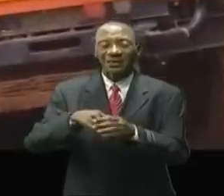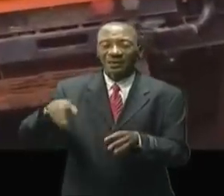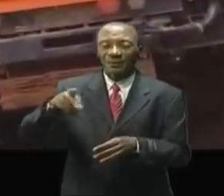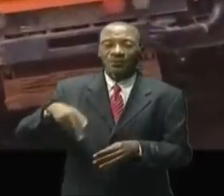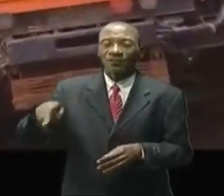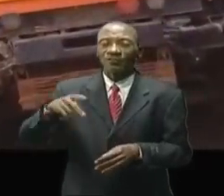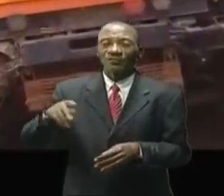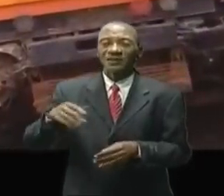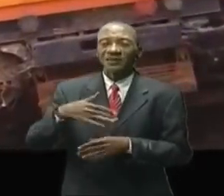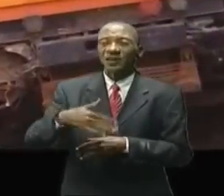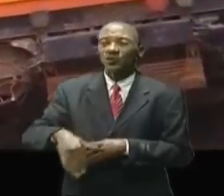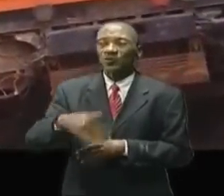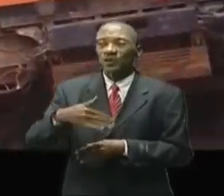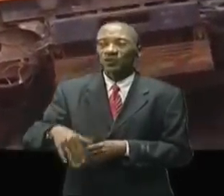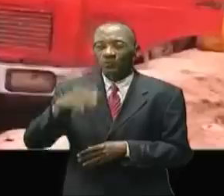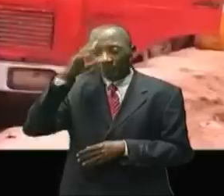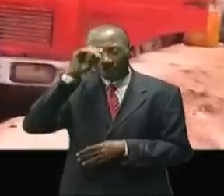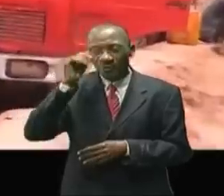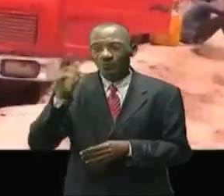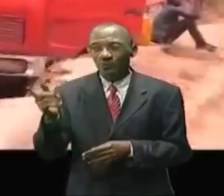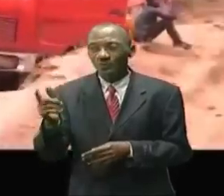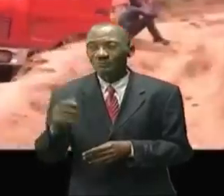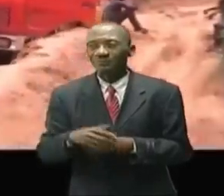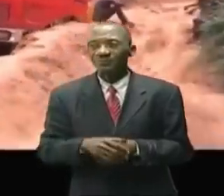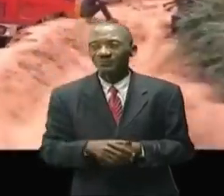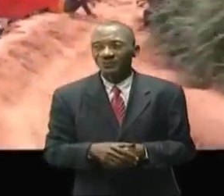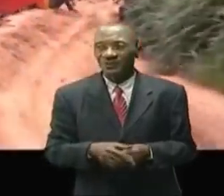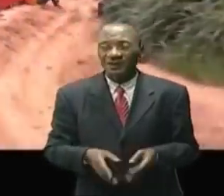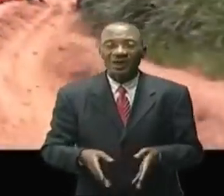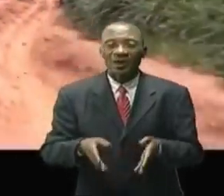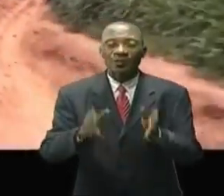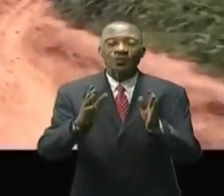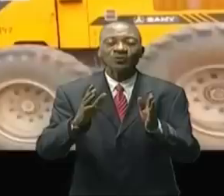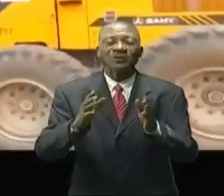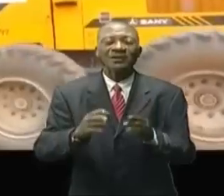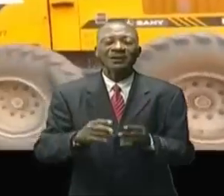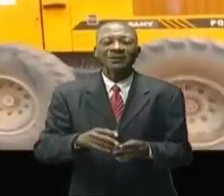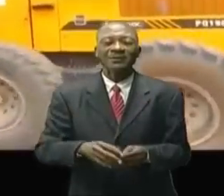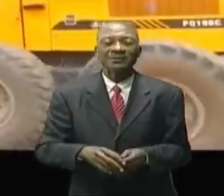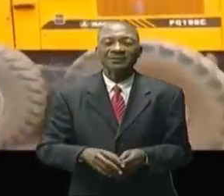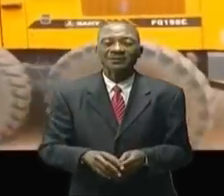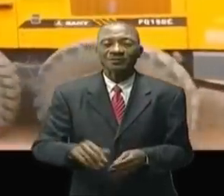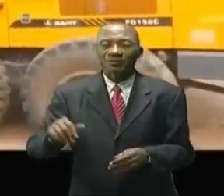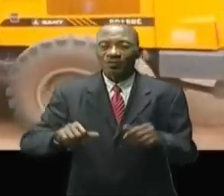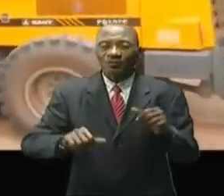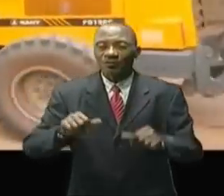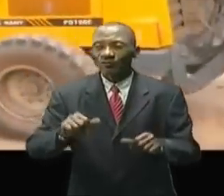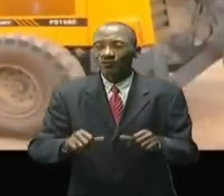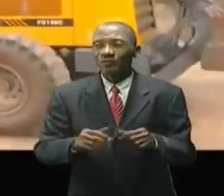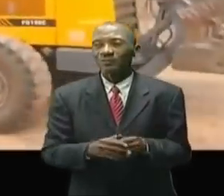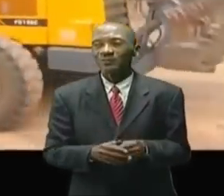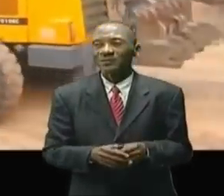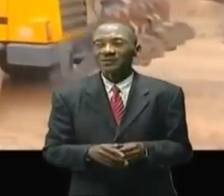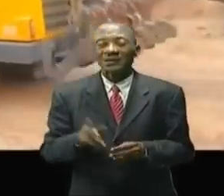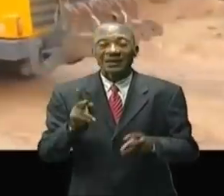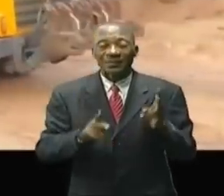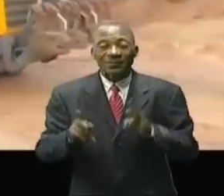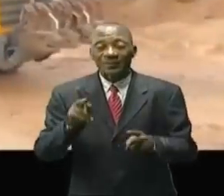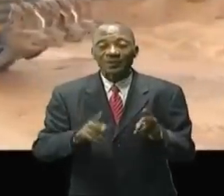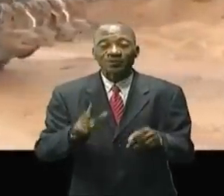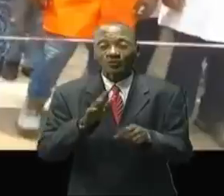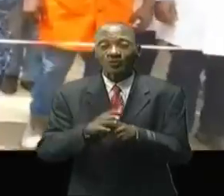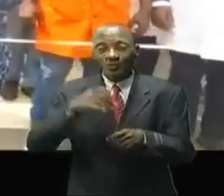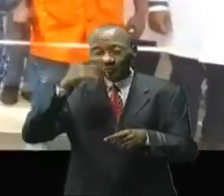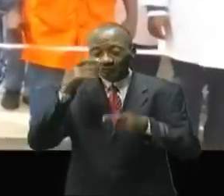en produits agricoles. Son état de délabrement empêche la population à s'approvisionner ou même à écouler ses